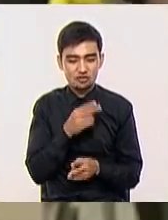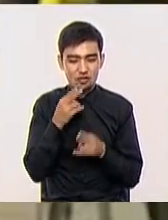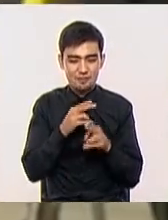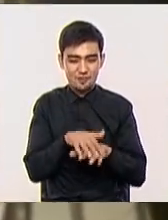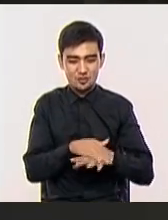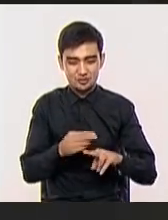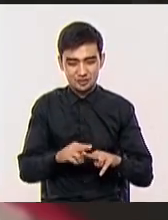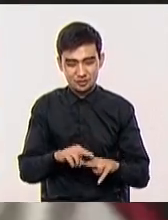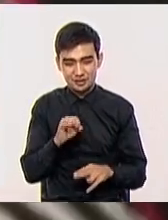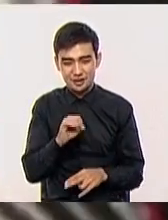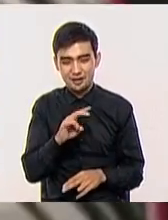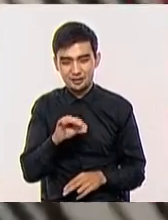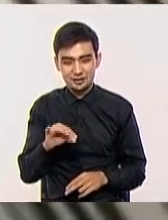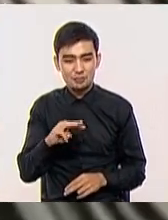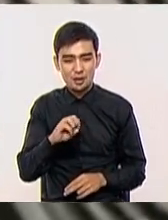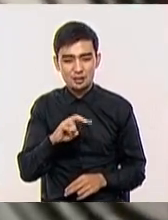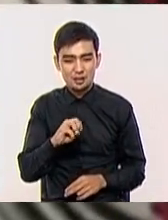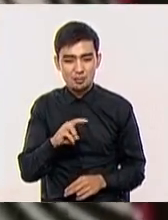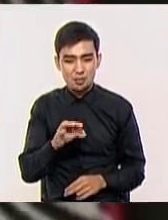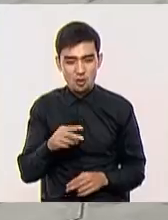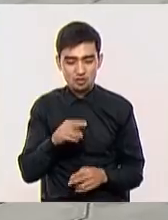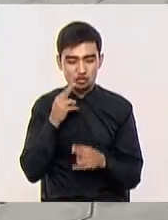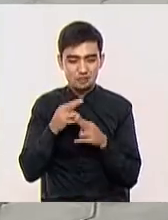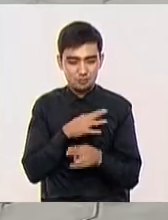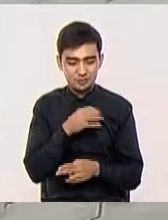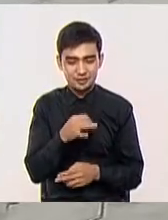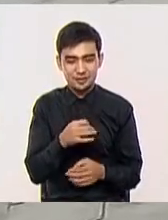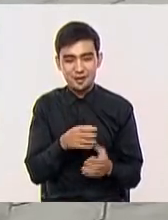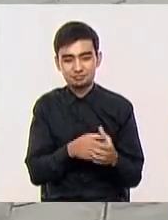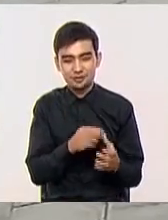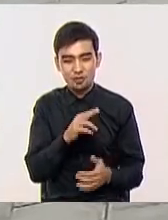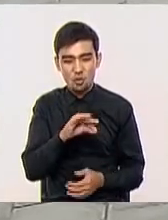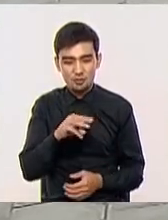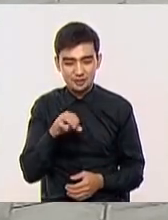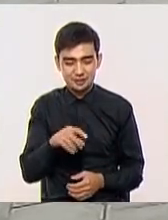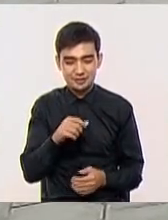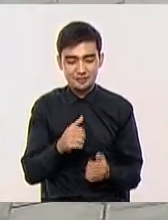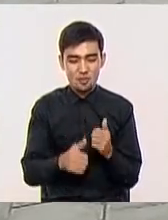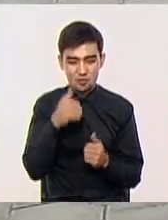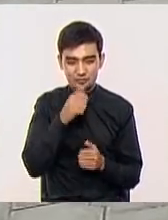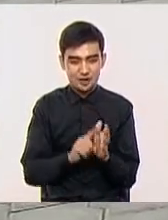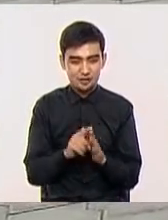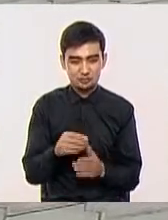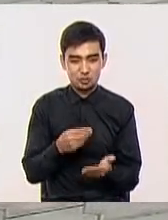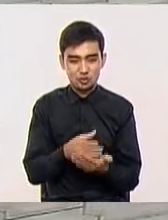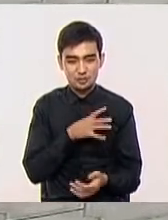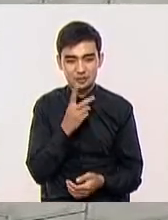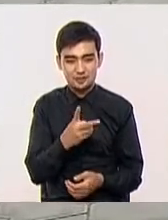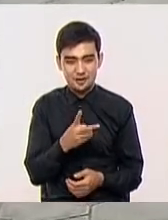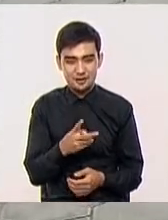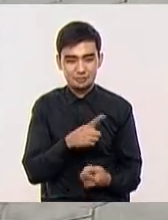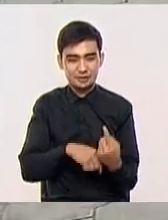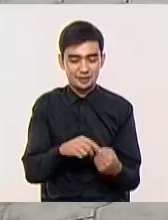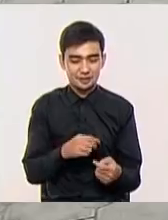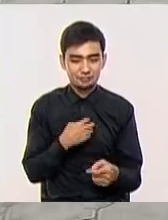халық антимонополия комитетіне арызданған. Алайда комитет жыл басынан бері бағаны аспандатқан тек 2 кәсіпкерді тергеп,